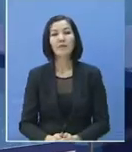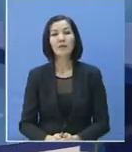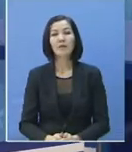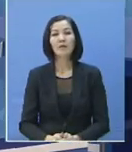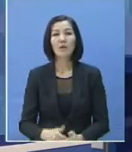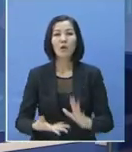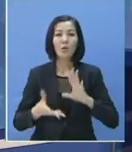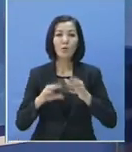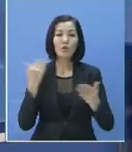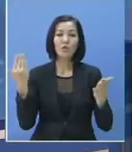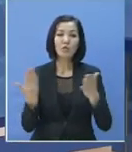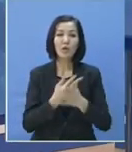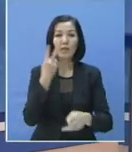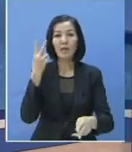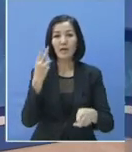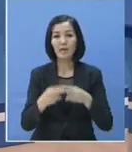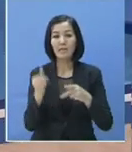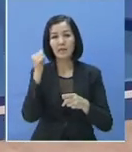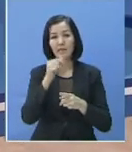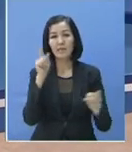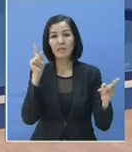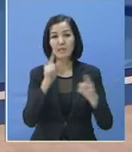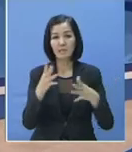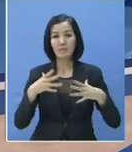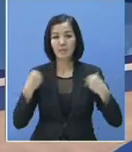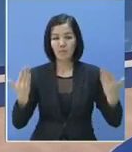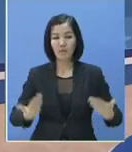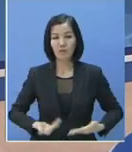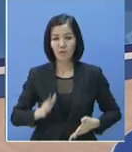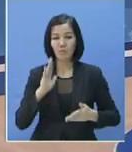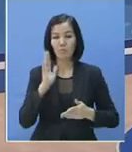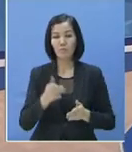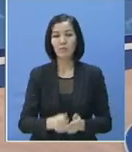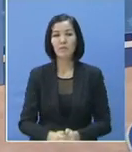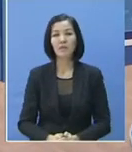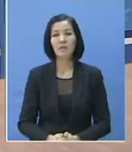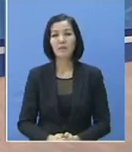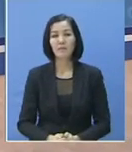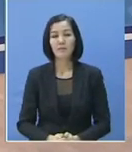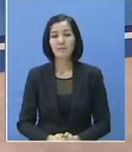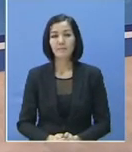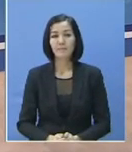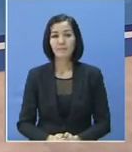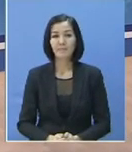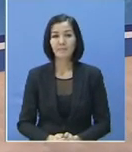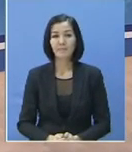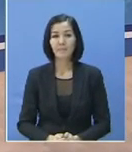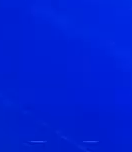Қадірменді көрермен, айтар жағымды жаңалық ақпаратымыз бүгінге осы. Сөздеріңізбен эфирге қауышамыз. Аман сау болыңыздар.